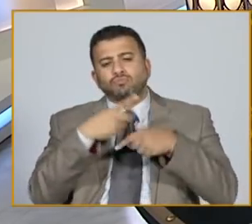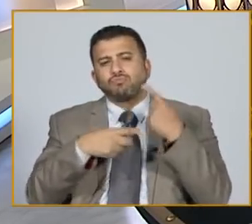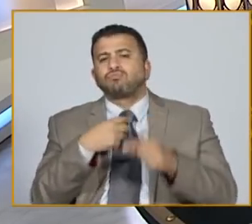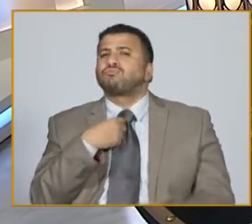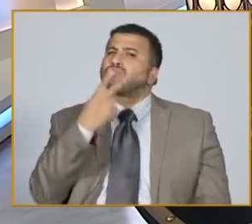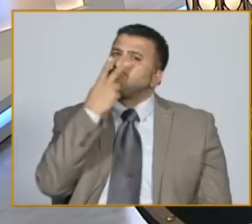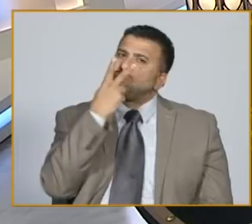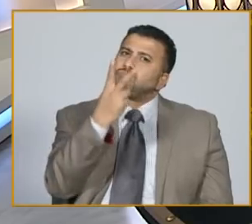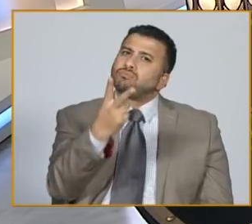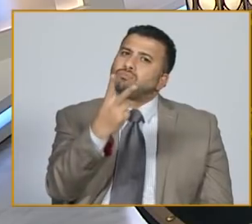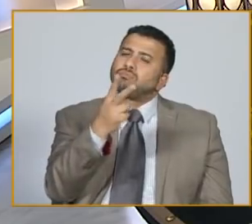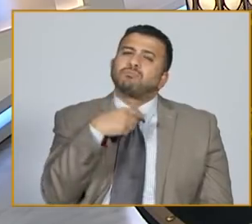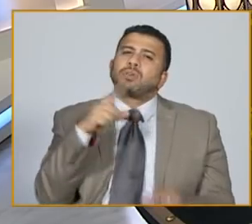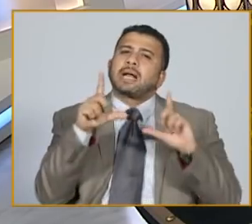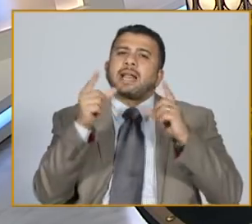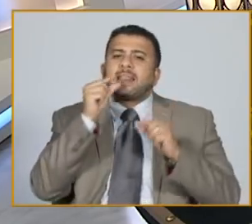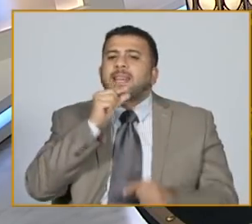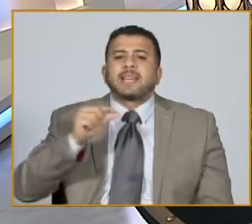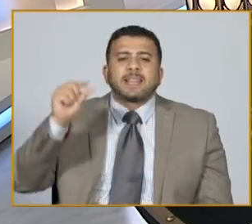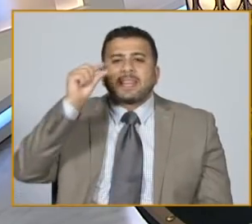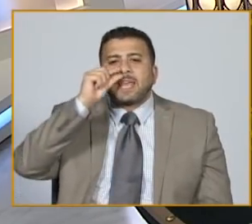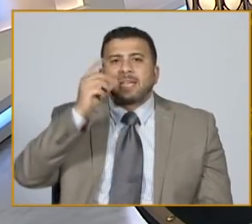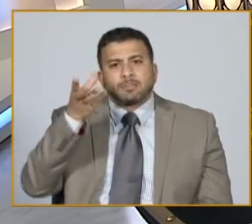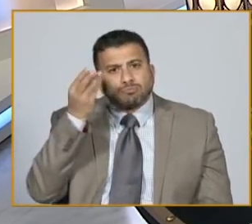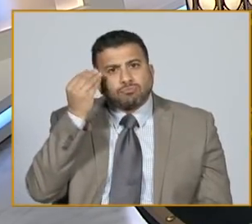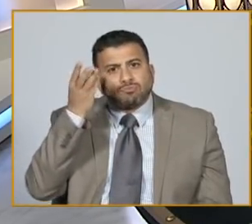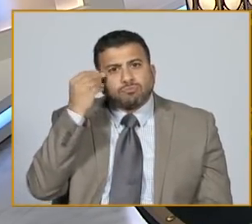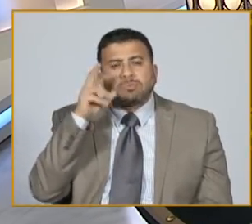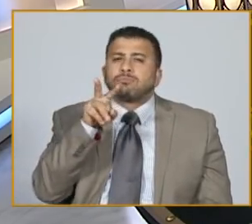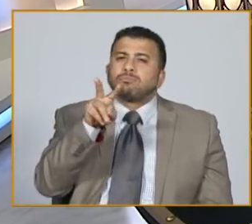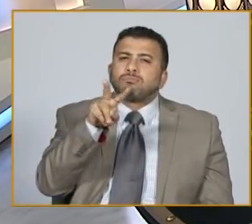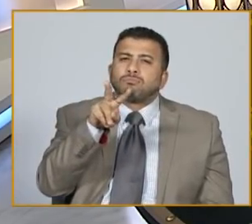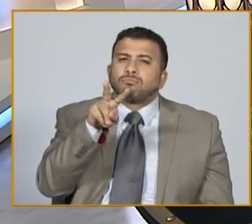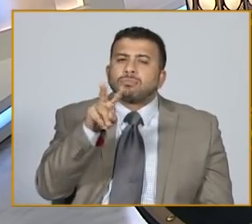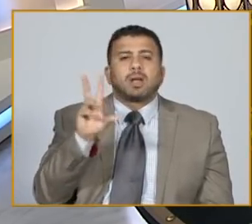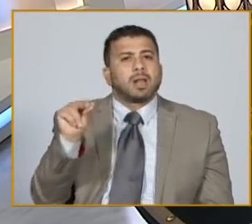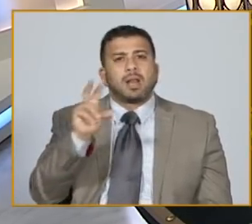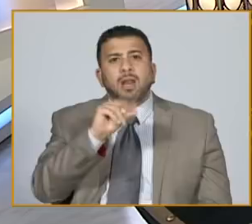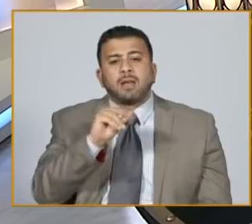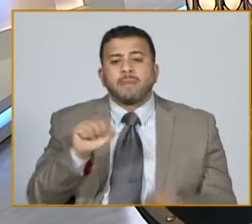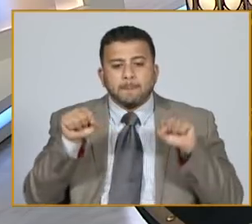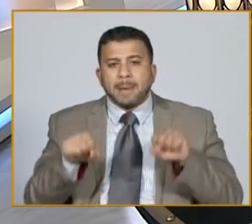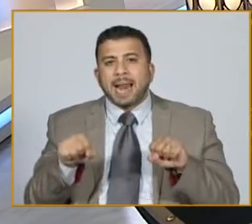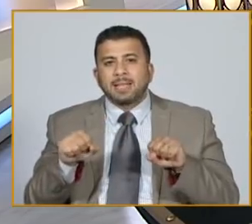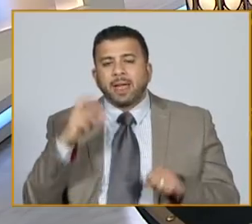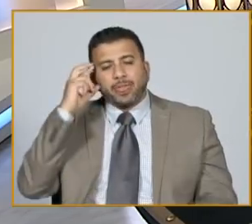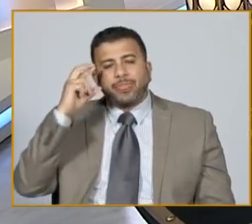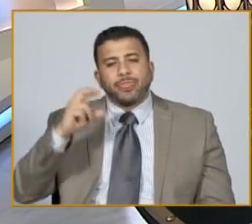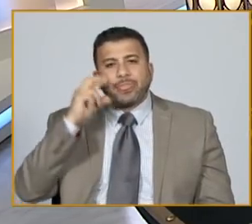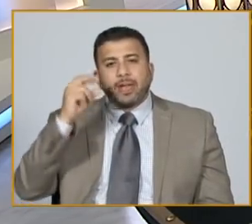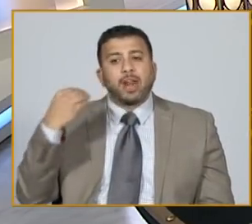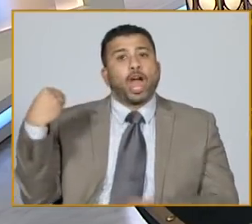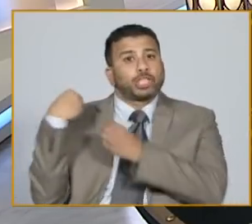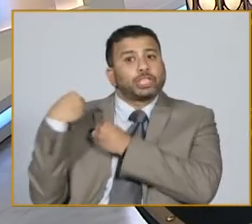للمشاهد تعتبر يعني من مجالس الذكر؟ والله يأجرنا عليها إن شاء الله يا محمد.